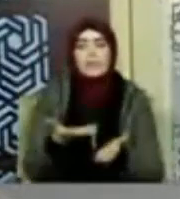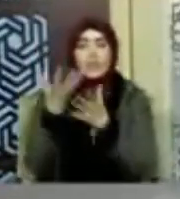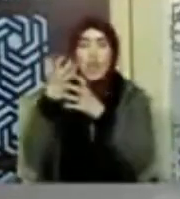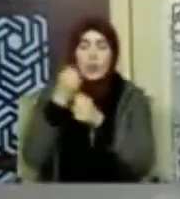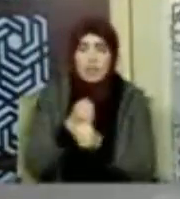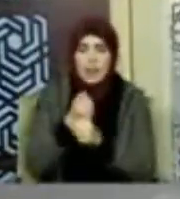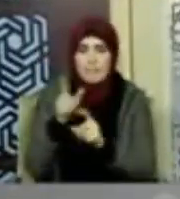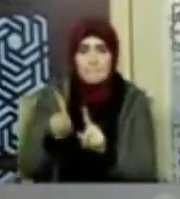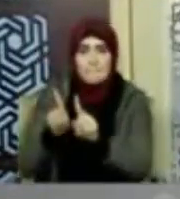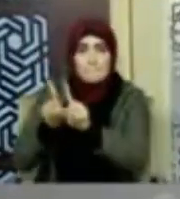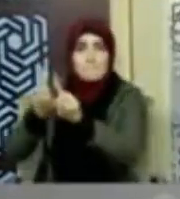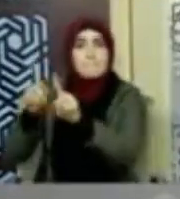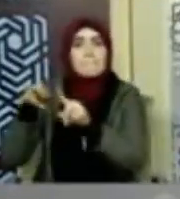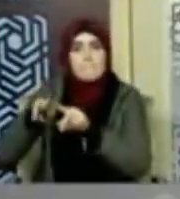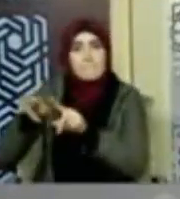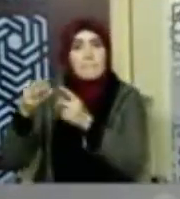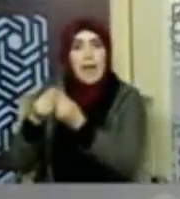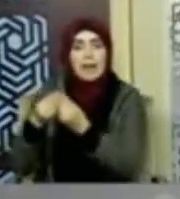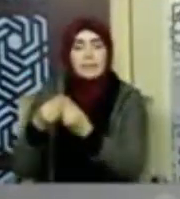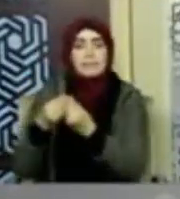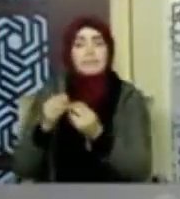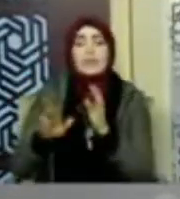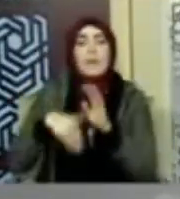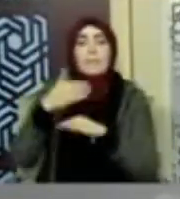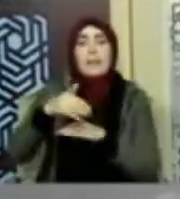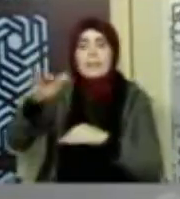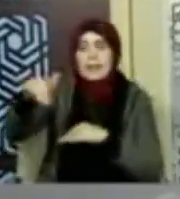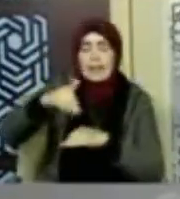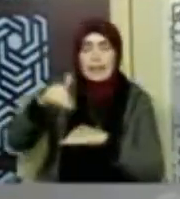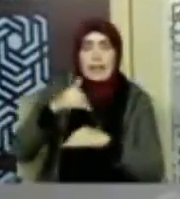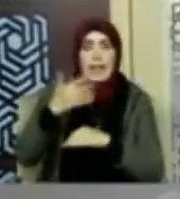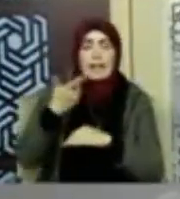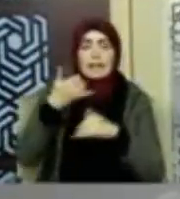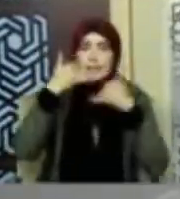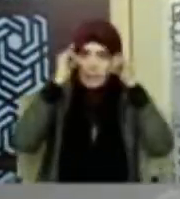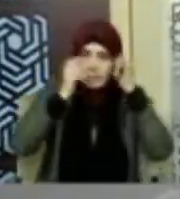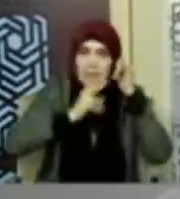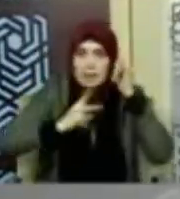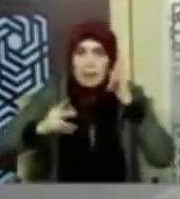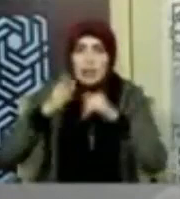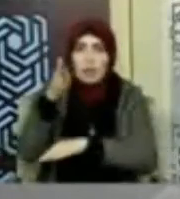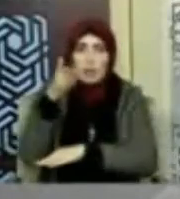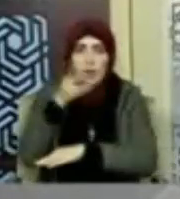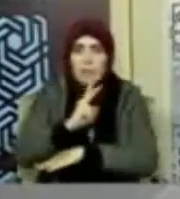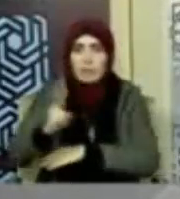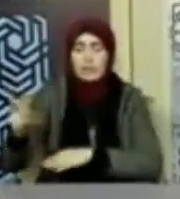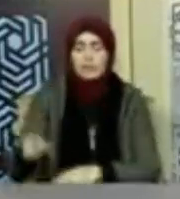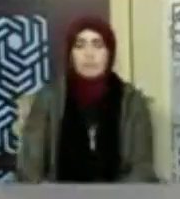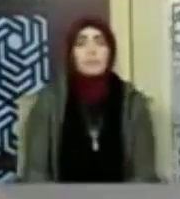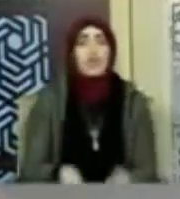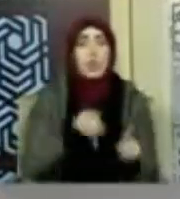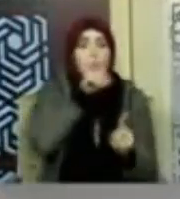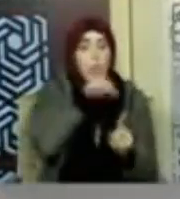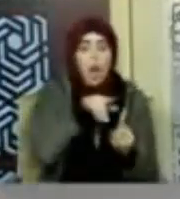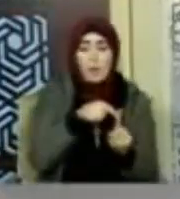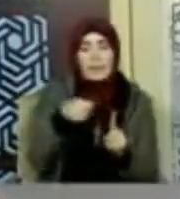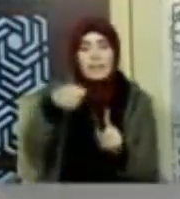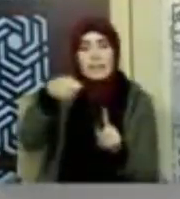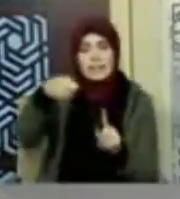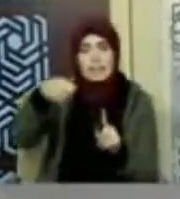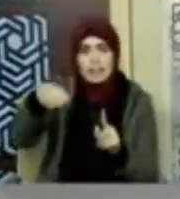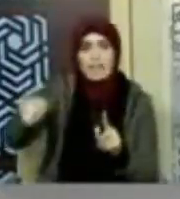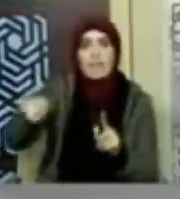وسلم. ثم جاءت الغنائم فدفع إليه النبي صلى الله عليه وسلم